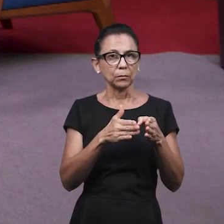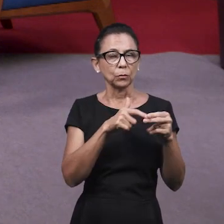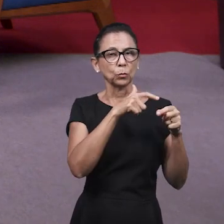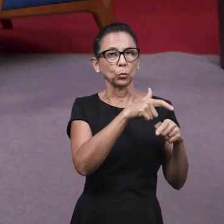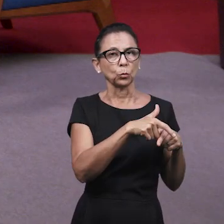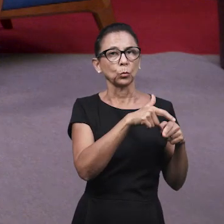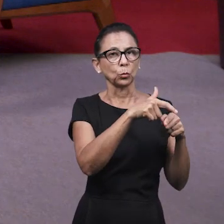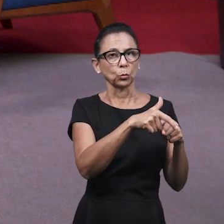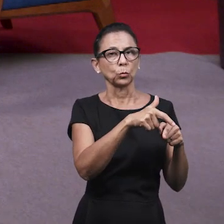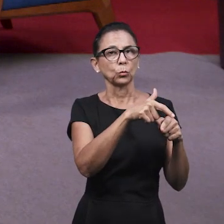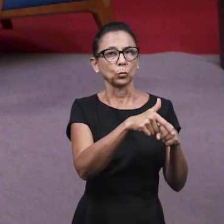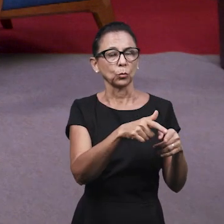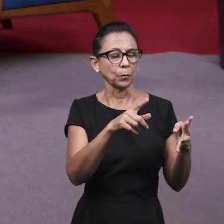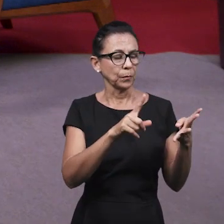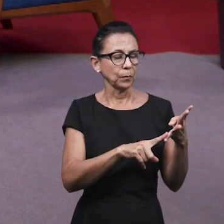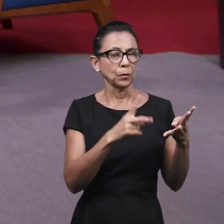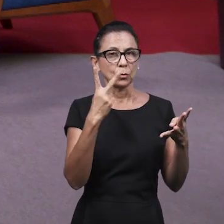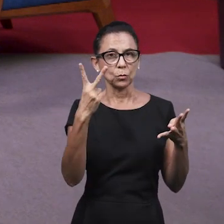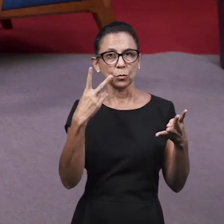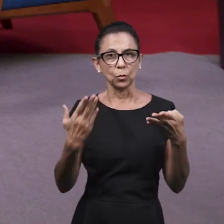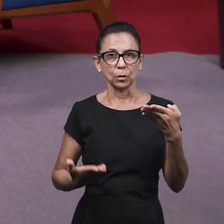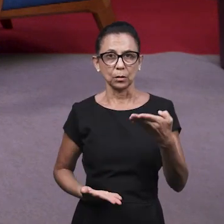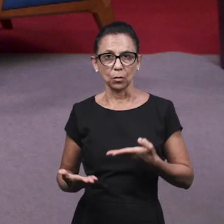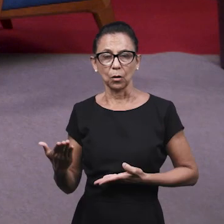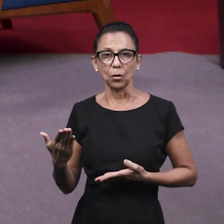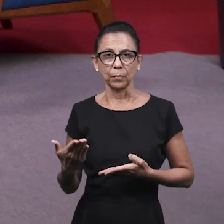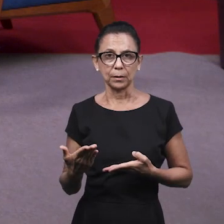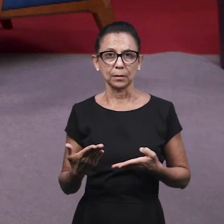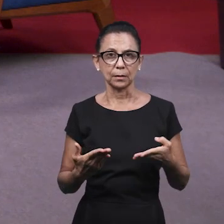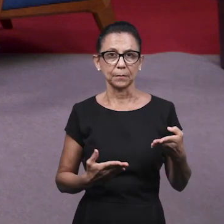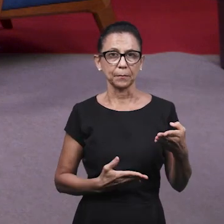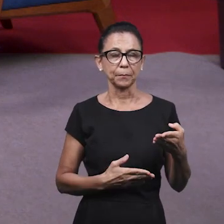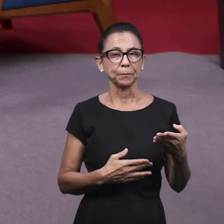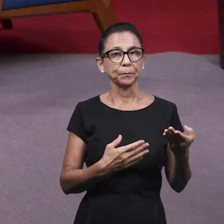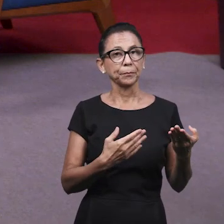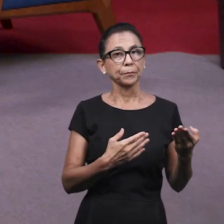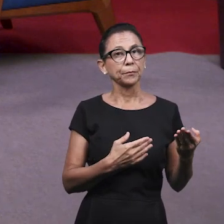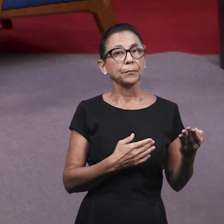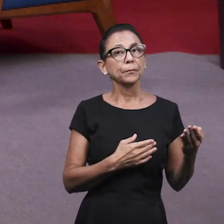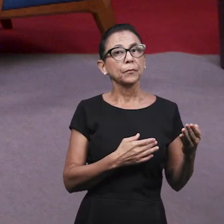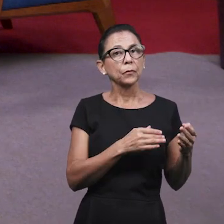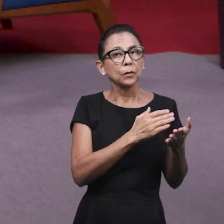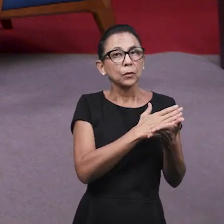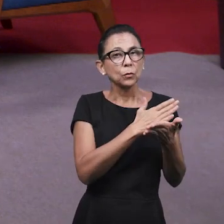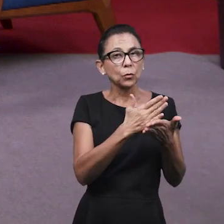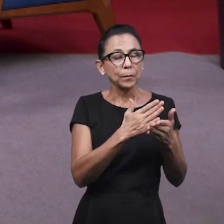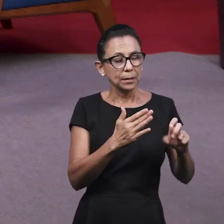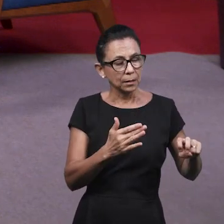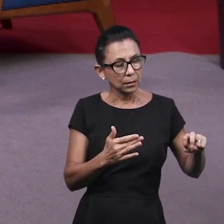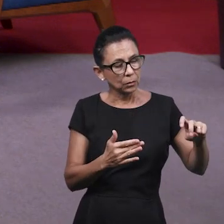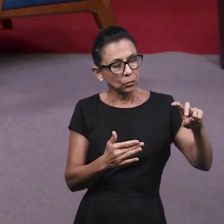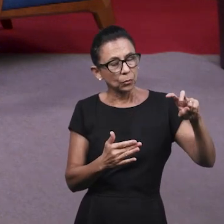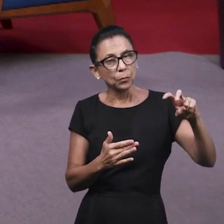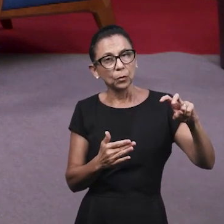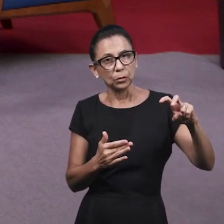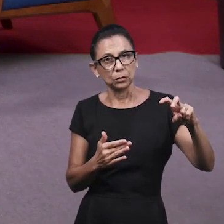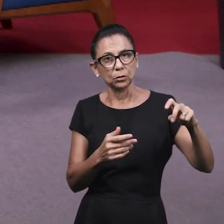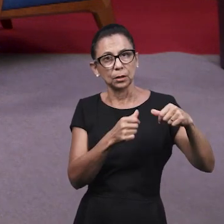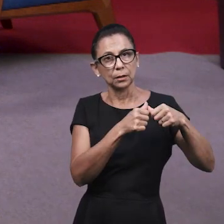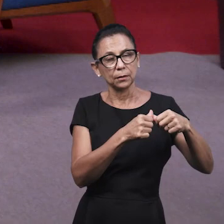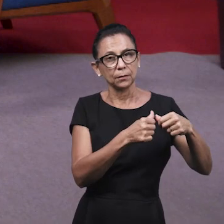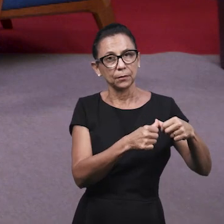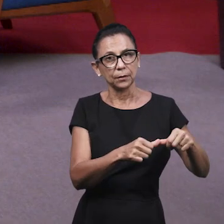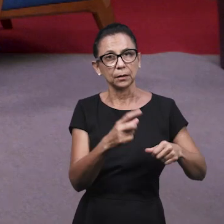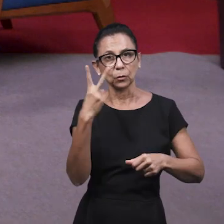donc les deux messieurs et la jument restent au pied de la montagne.